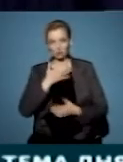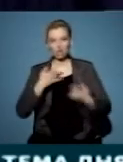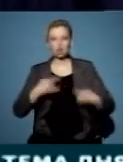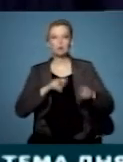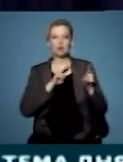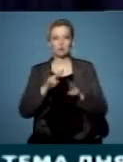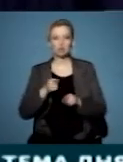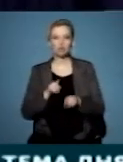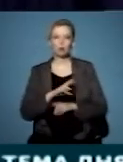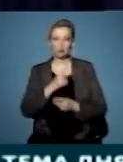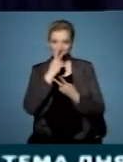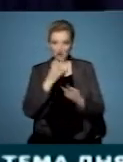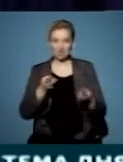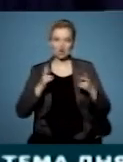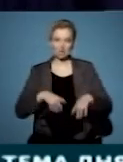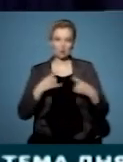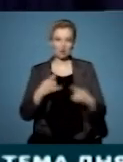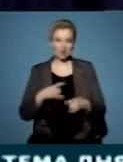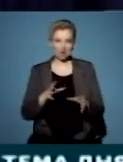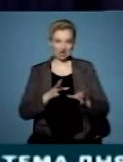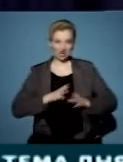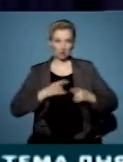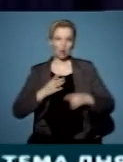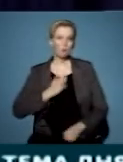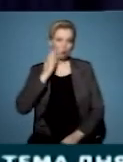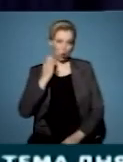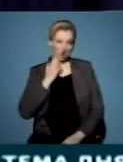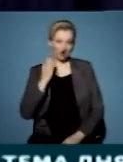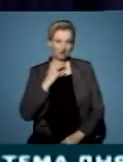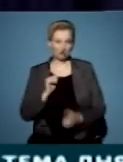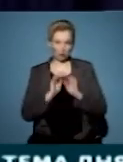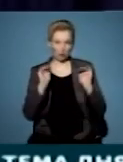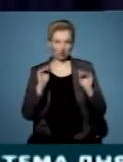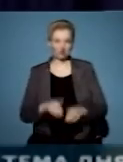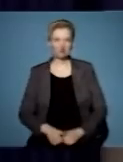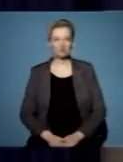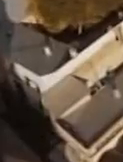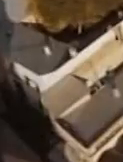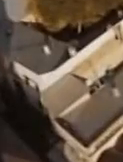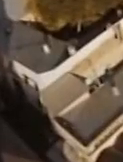телеглядачам за те, що дивилися. Залишайтеся і надалі з телеканалом UA Буковина. До побачення.